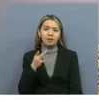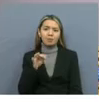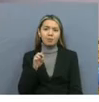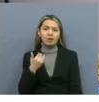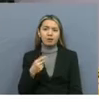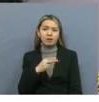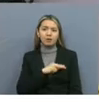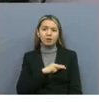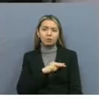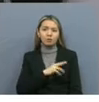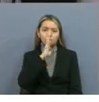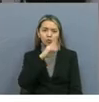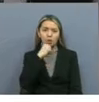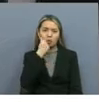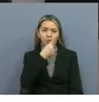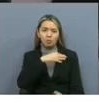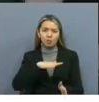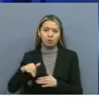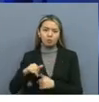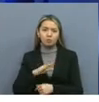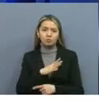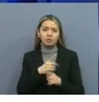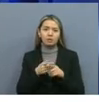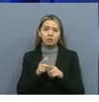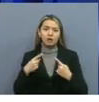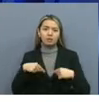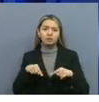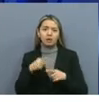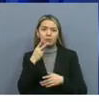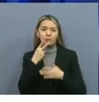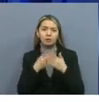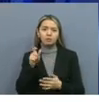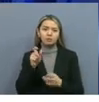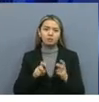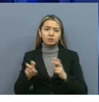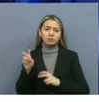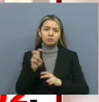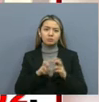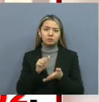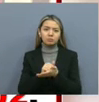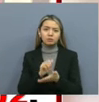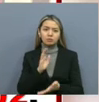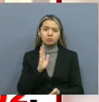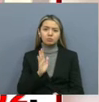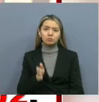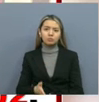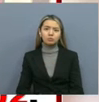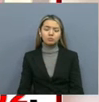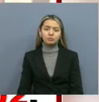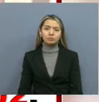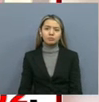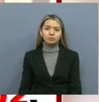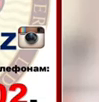етіп жүргеніне 4 жылдың жүзі болған. Бұл ұйым негізінен жоғалған адамдарды іздеумен айналысады.